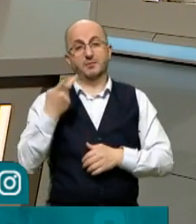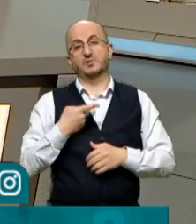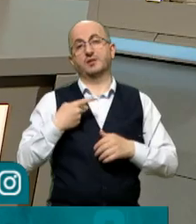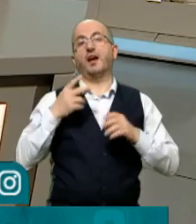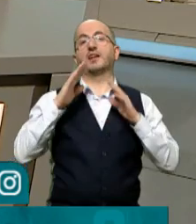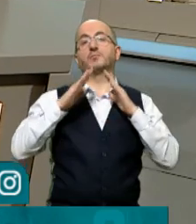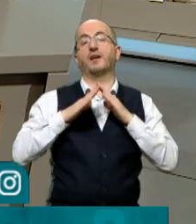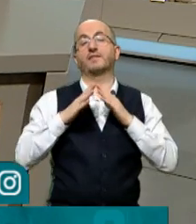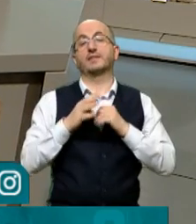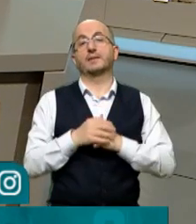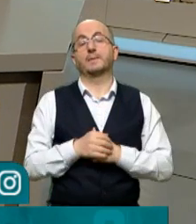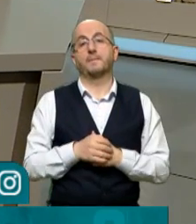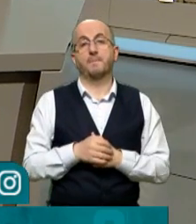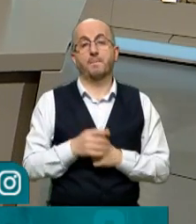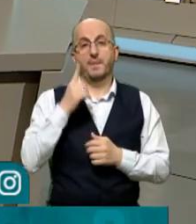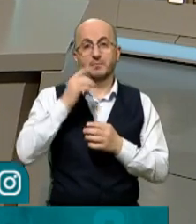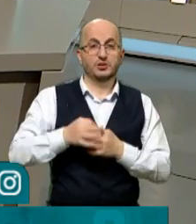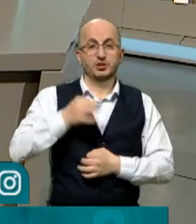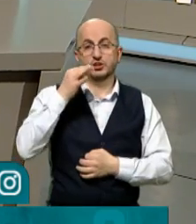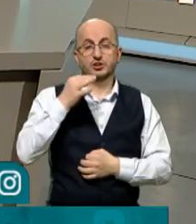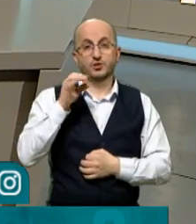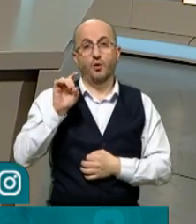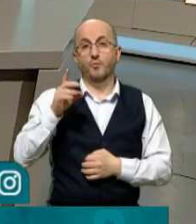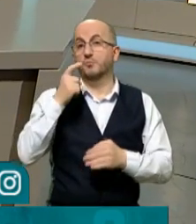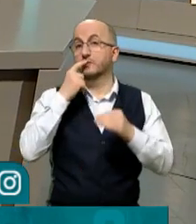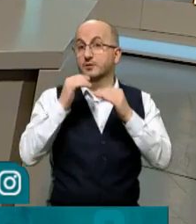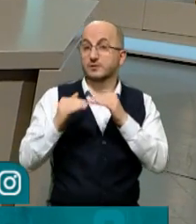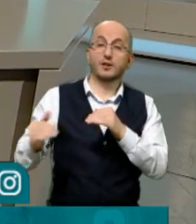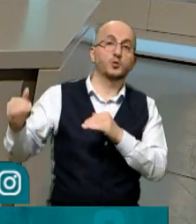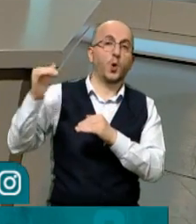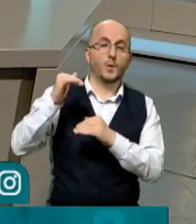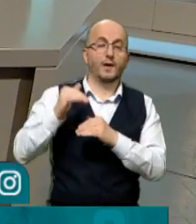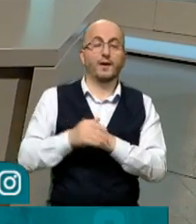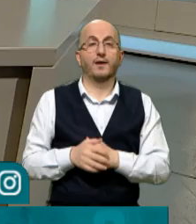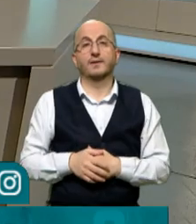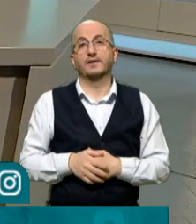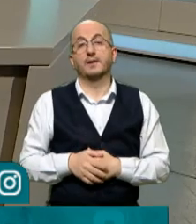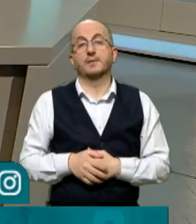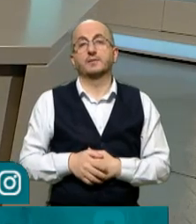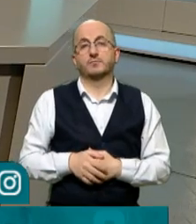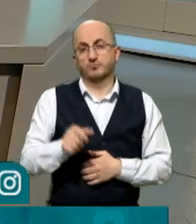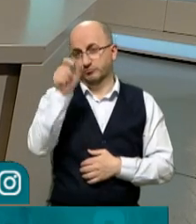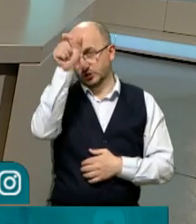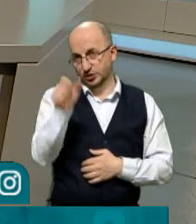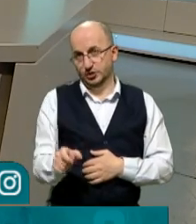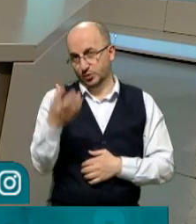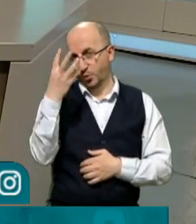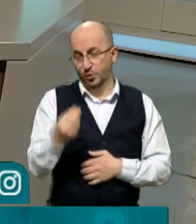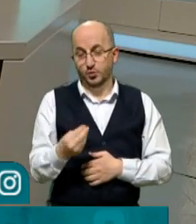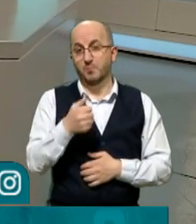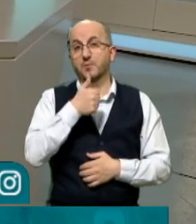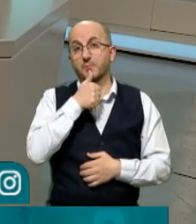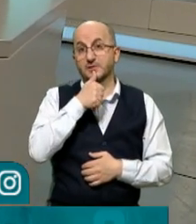ya. Bir kişi buluğa erdikten sonra müstakil birey haline gelir. Babasının